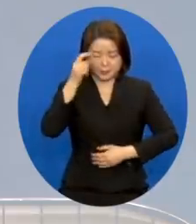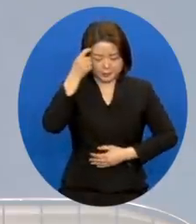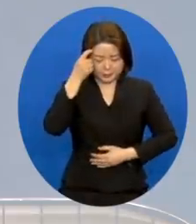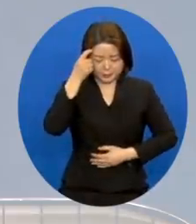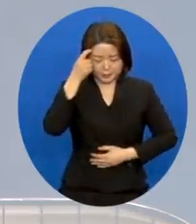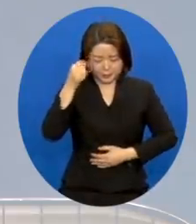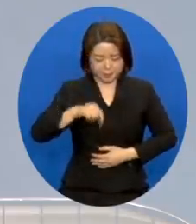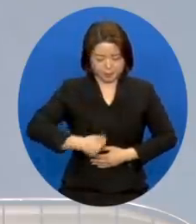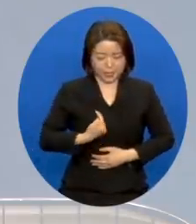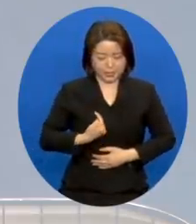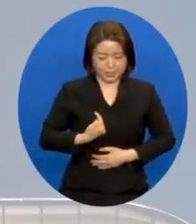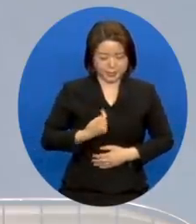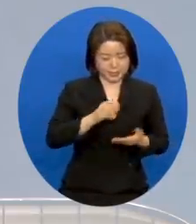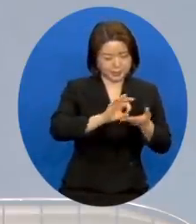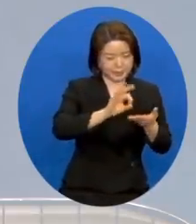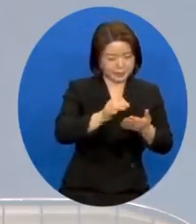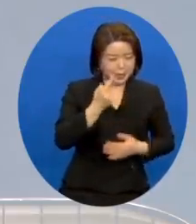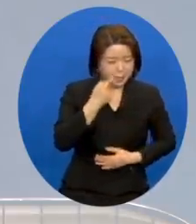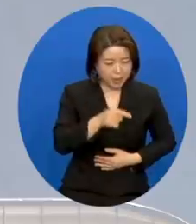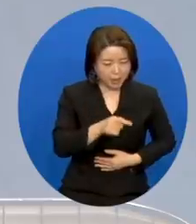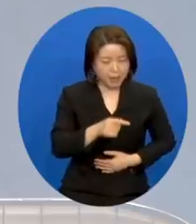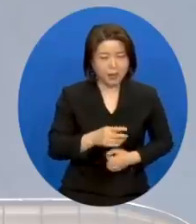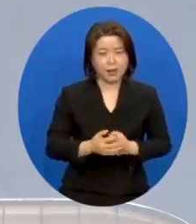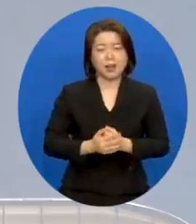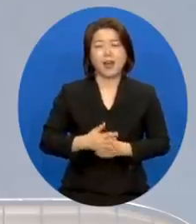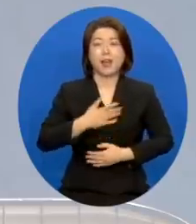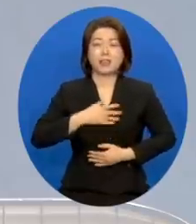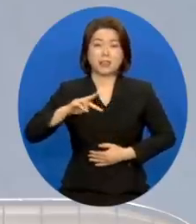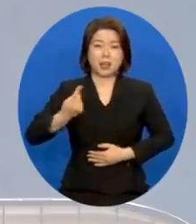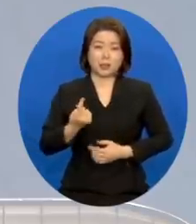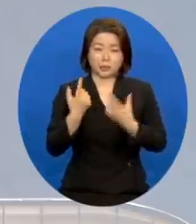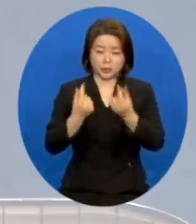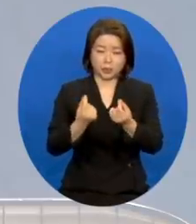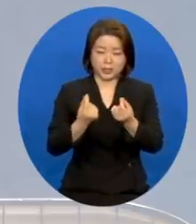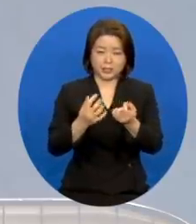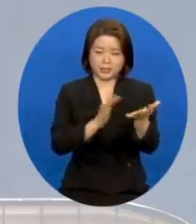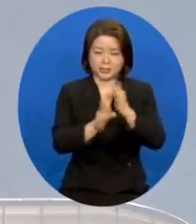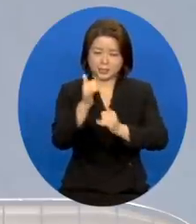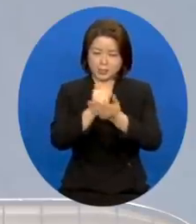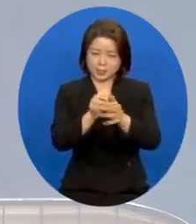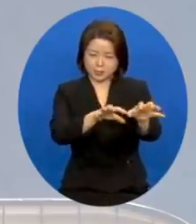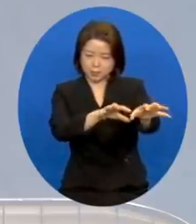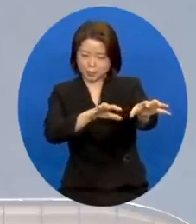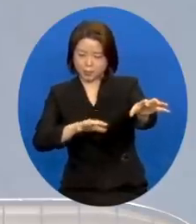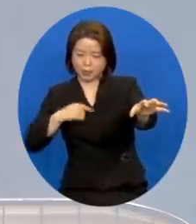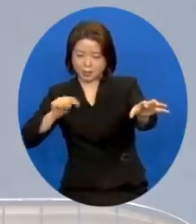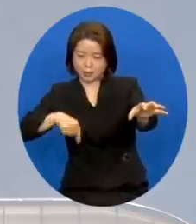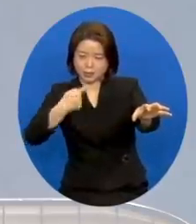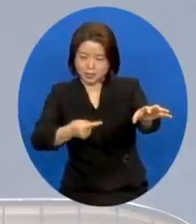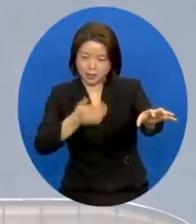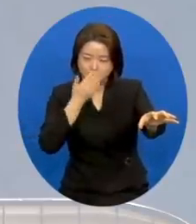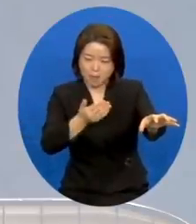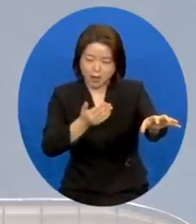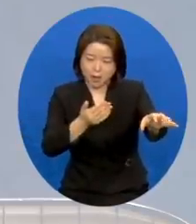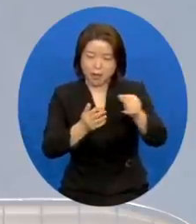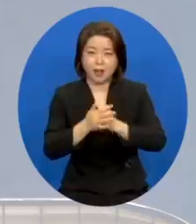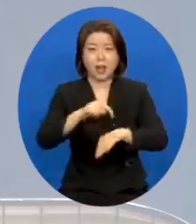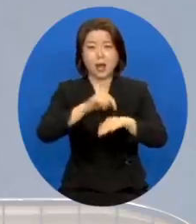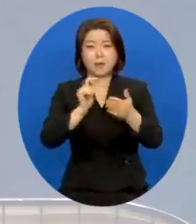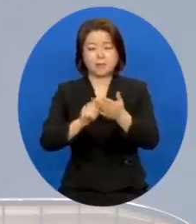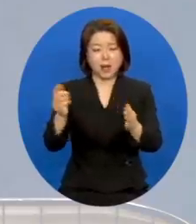적용해 봤어요 나도 예수님의 개선 행렬에 참여한 자이라 마음으로부터